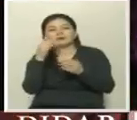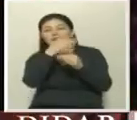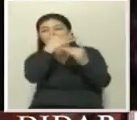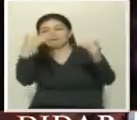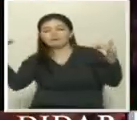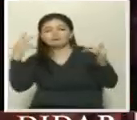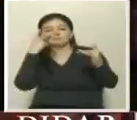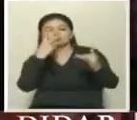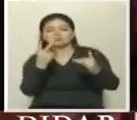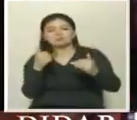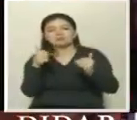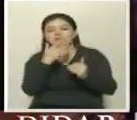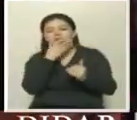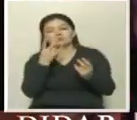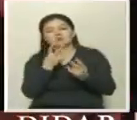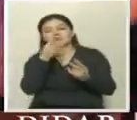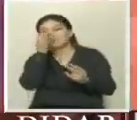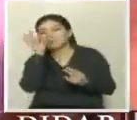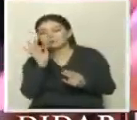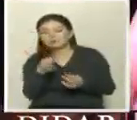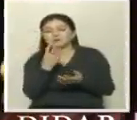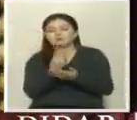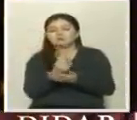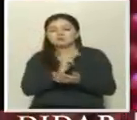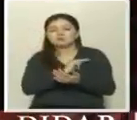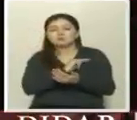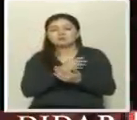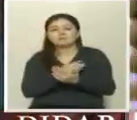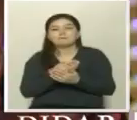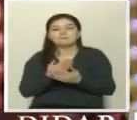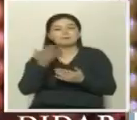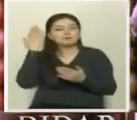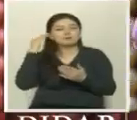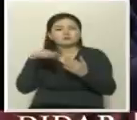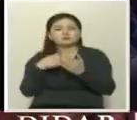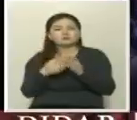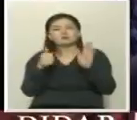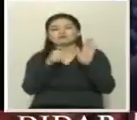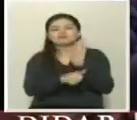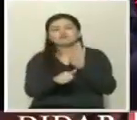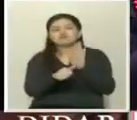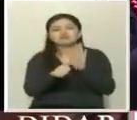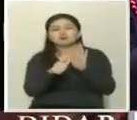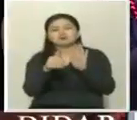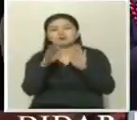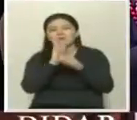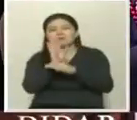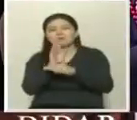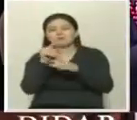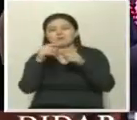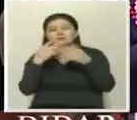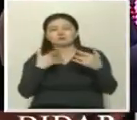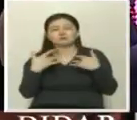за 30 лет она поставила около 60 спектаклей и сыграла более 60 ролей теперь ее цель обучать учеников